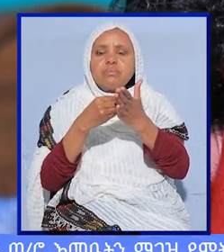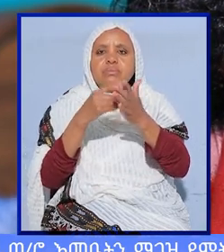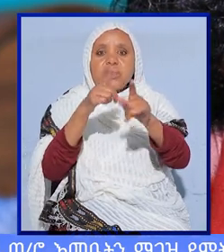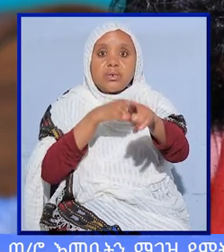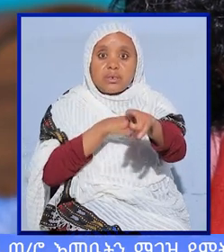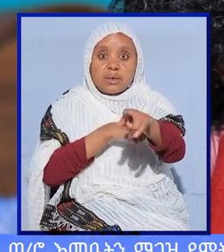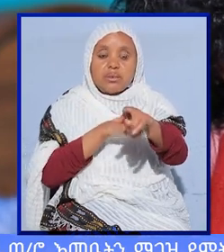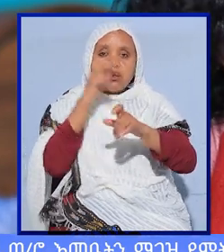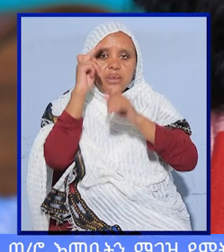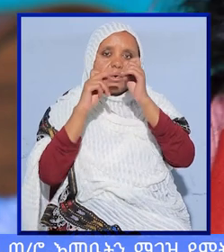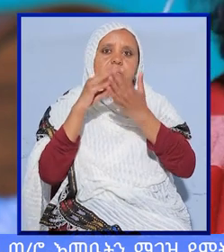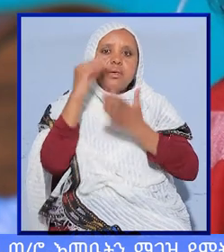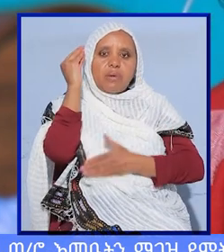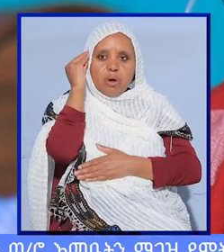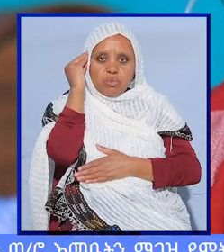ዲግሪ ተባልኩ።